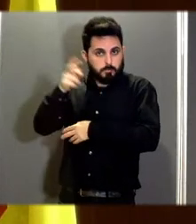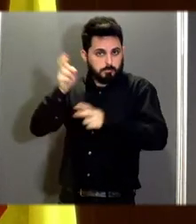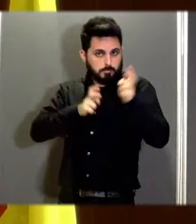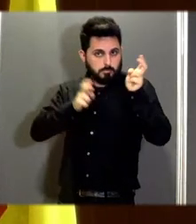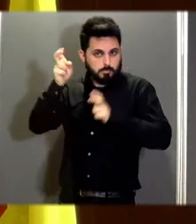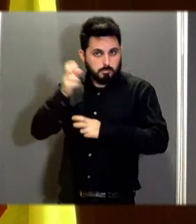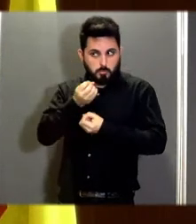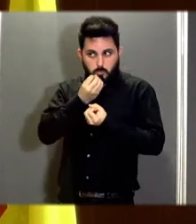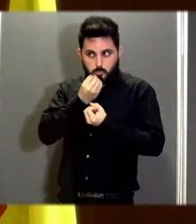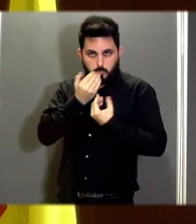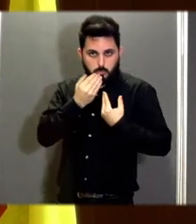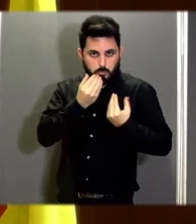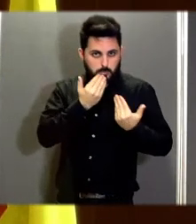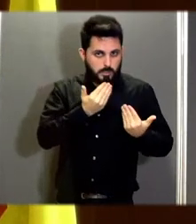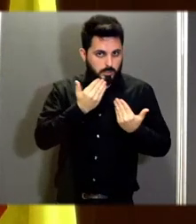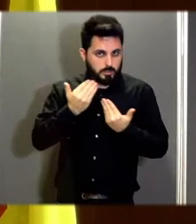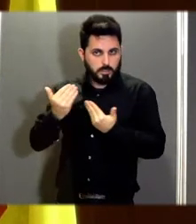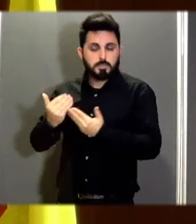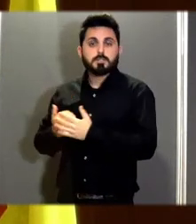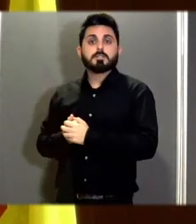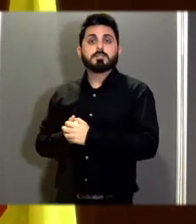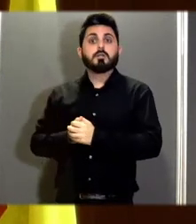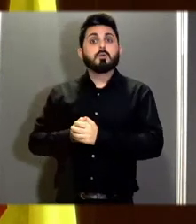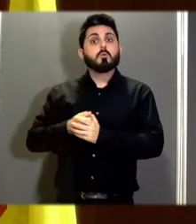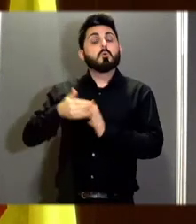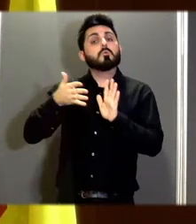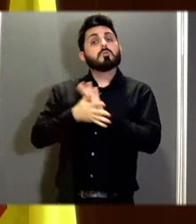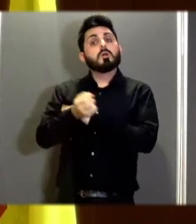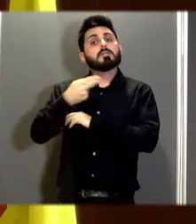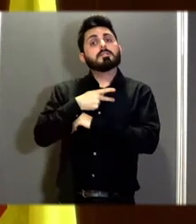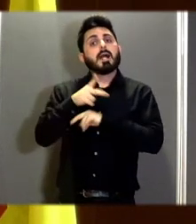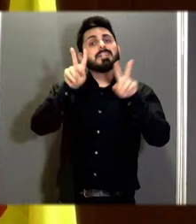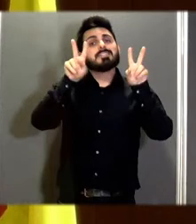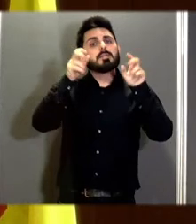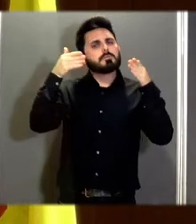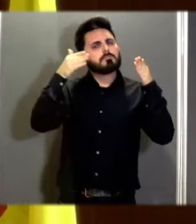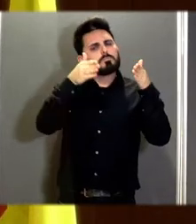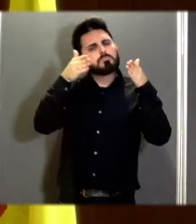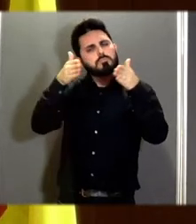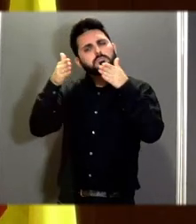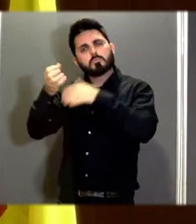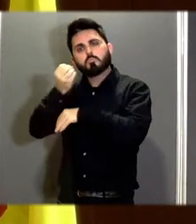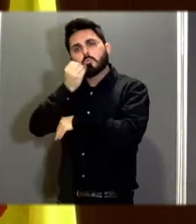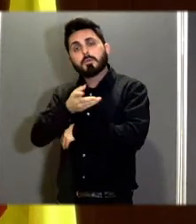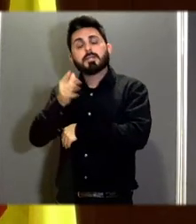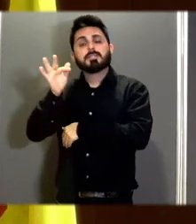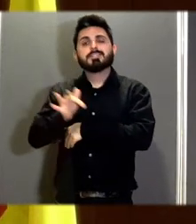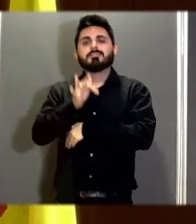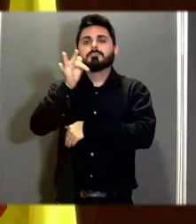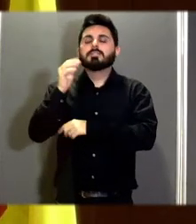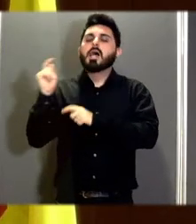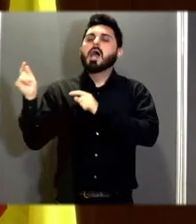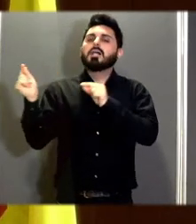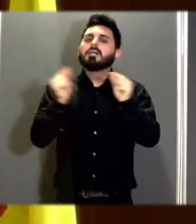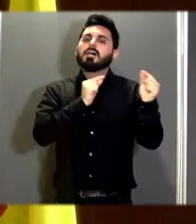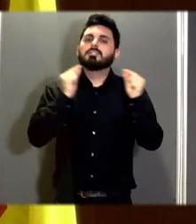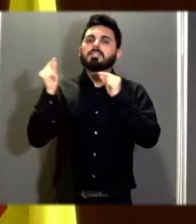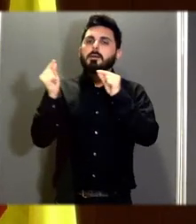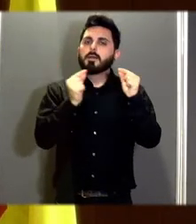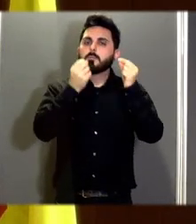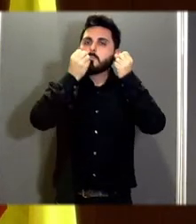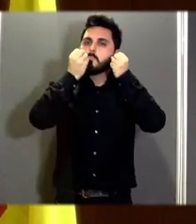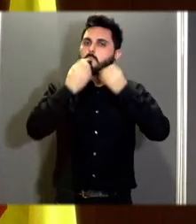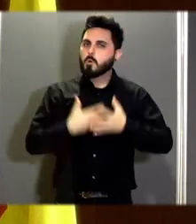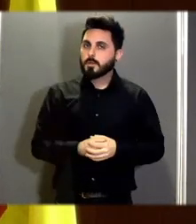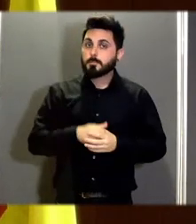i que realment han centrat molt bé els temes i han generat un debat tan intens, i al mateix temps